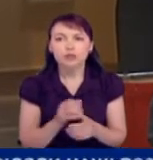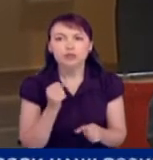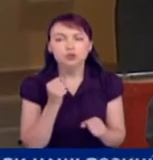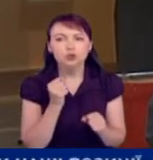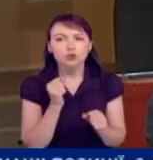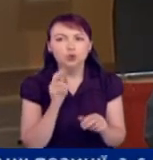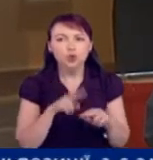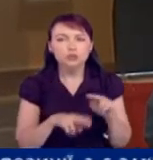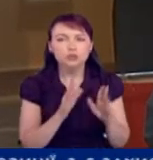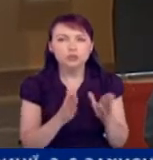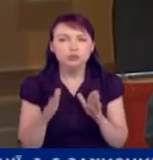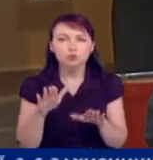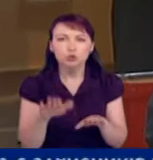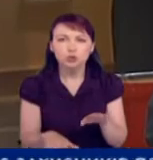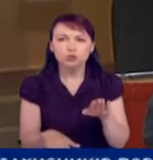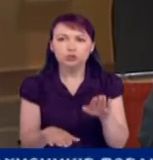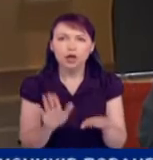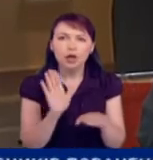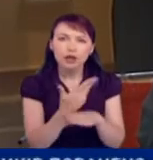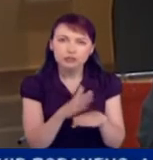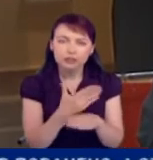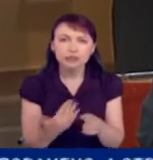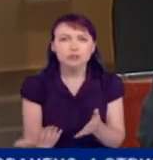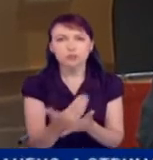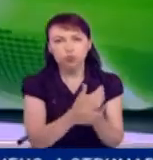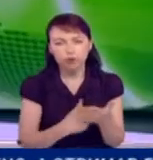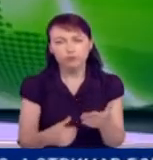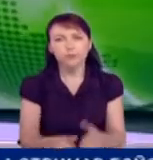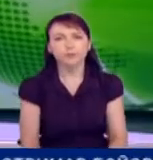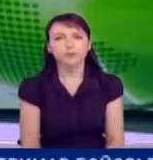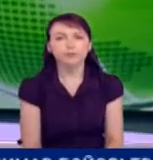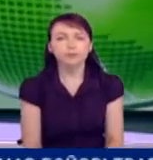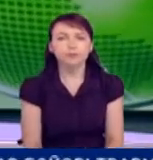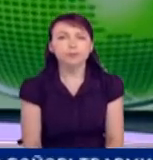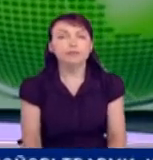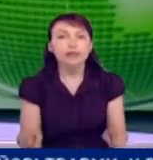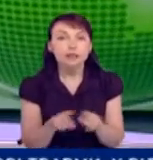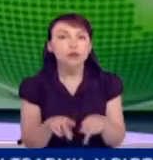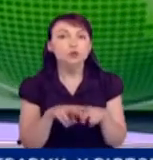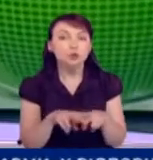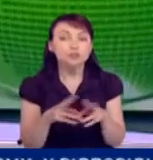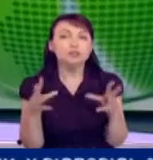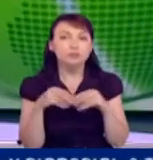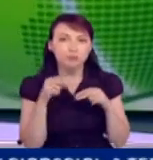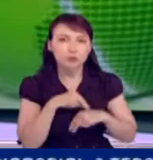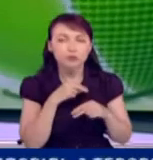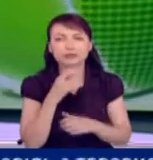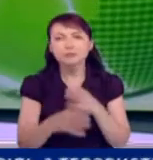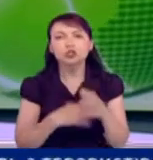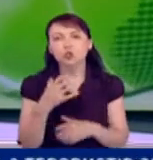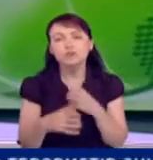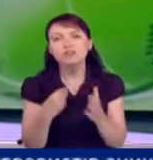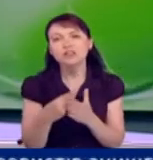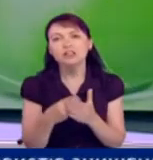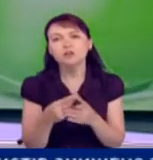за шагом, роздільний збір, обробка біологічних відходів. Також столиця співпрацюватиме з міжнародною